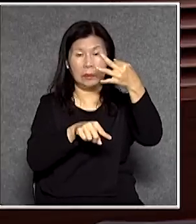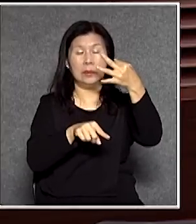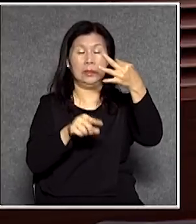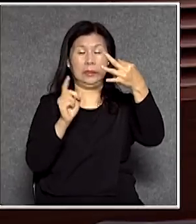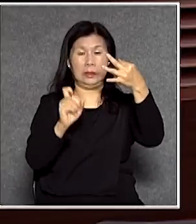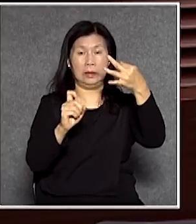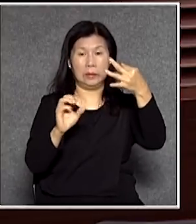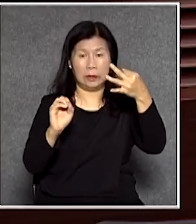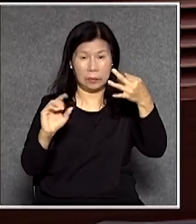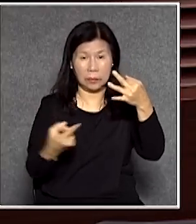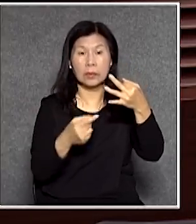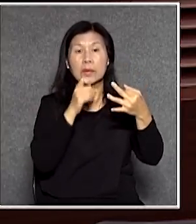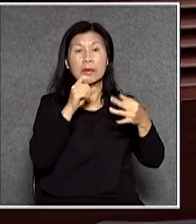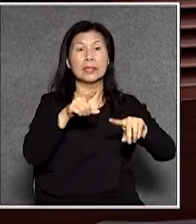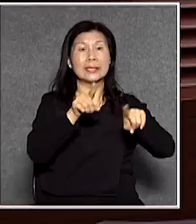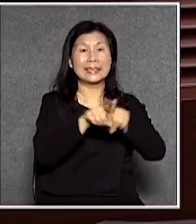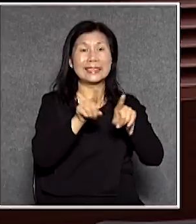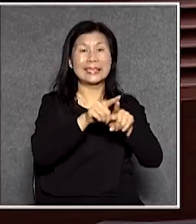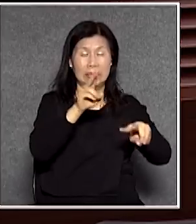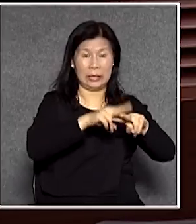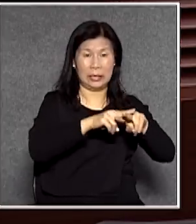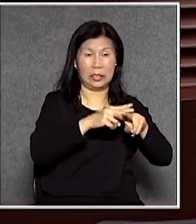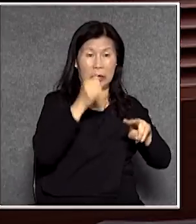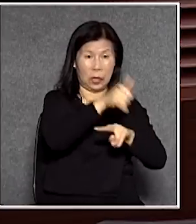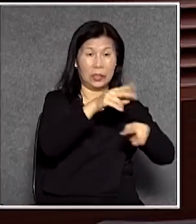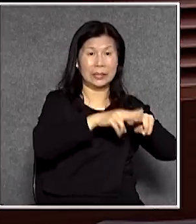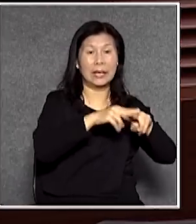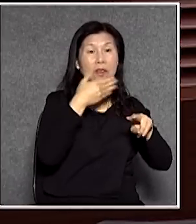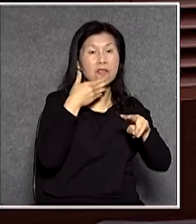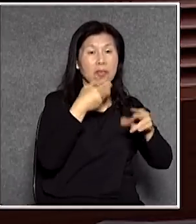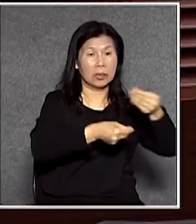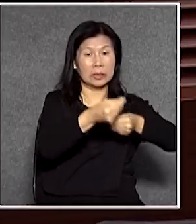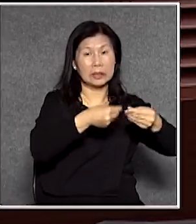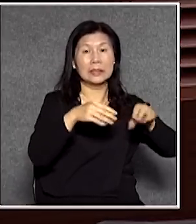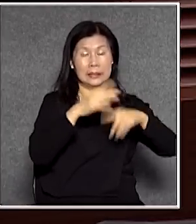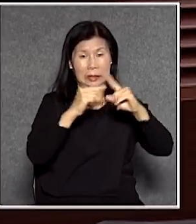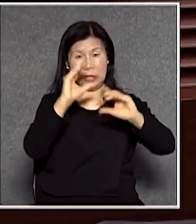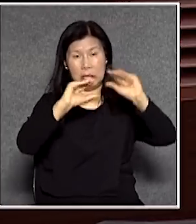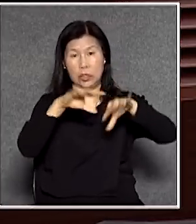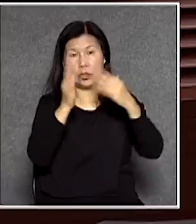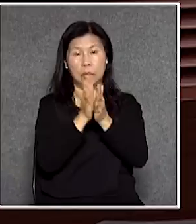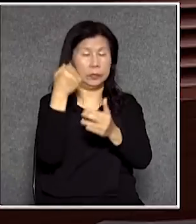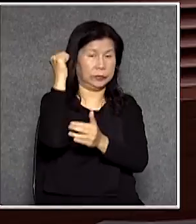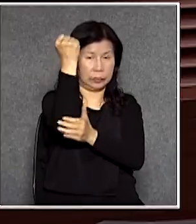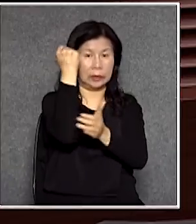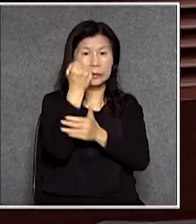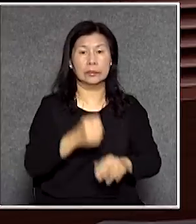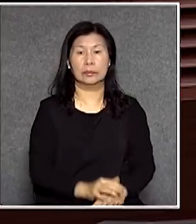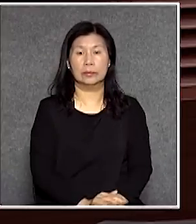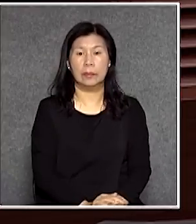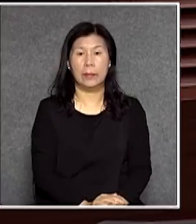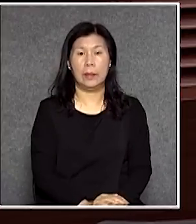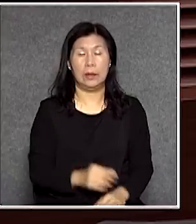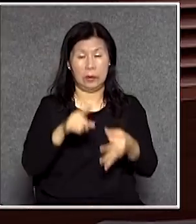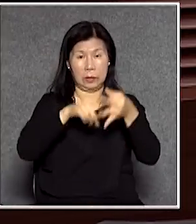大約相等於青年內地交流資助計劃的全年預算開支。民建聯是反對這些修正案的。黃毓